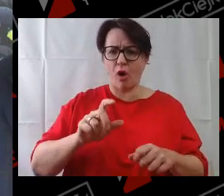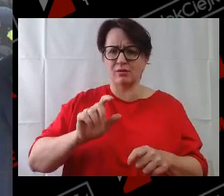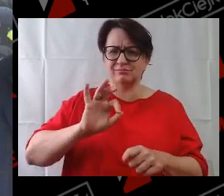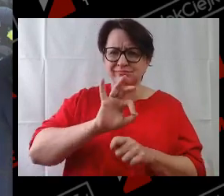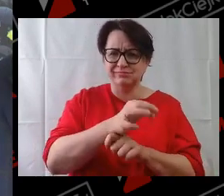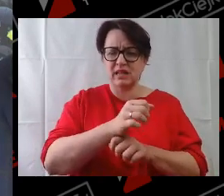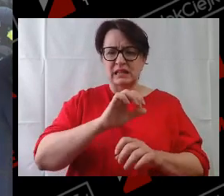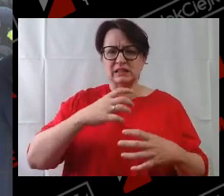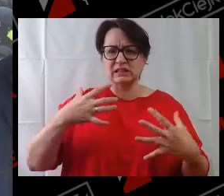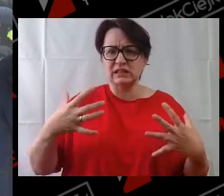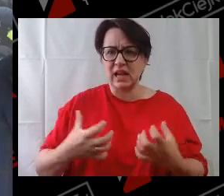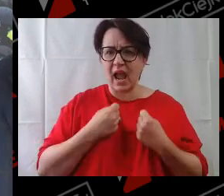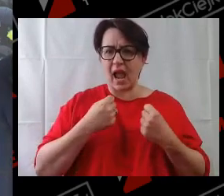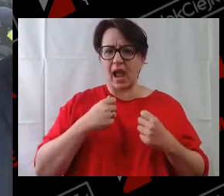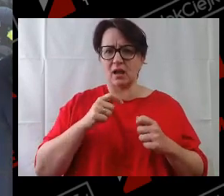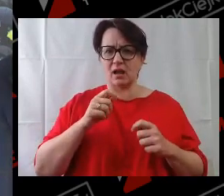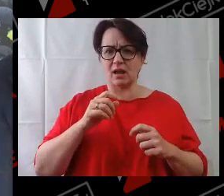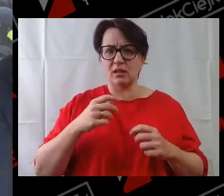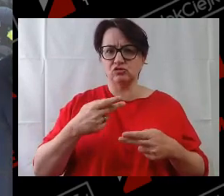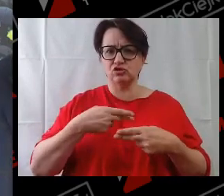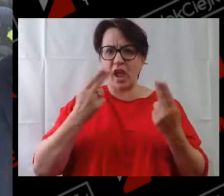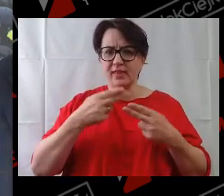dziennikarzy i